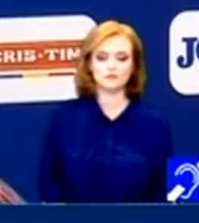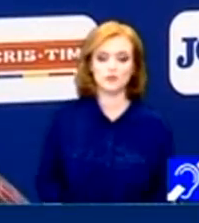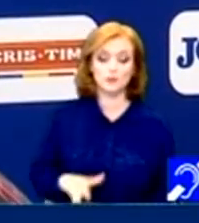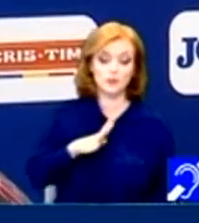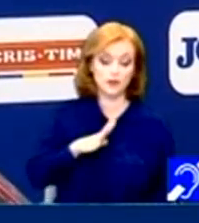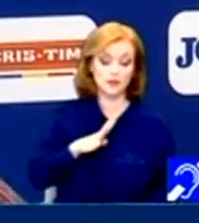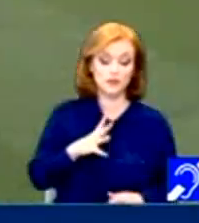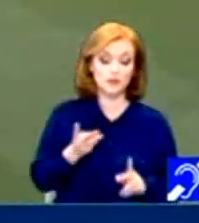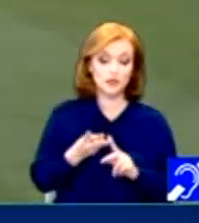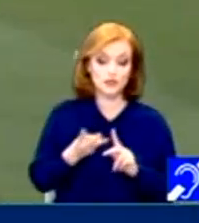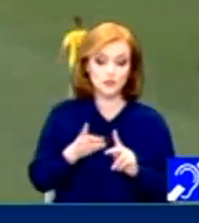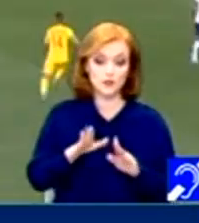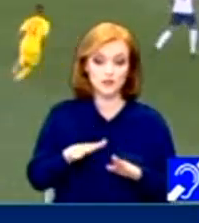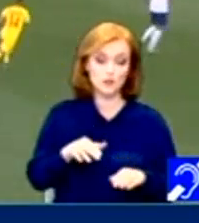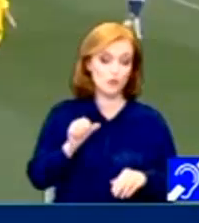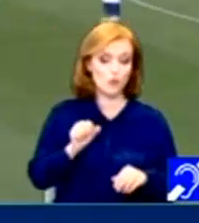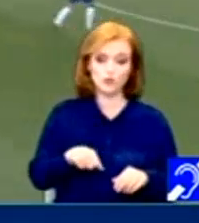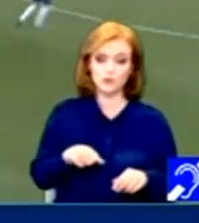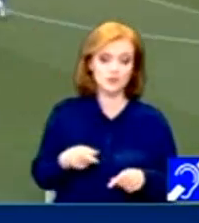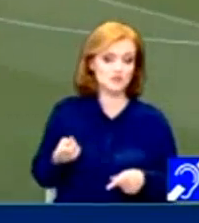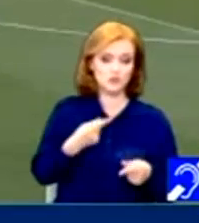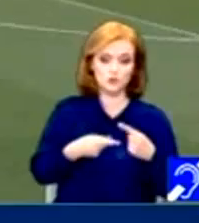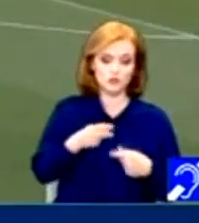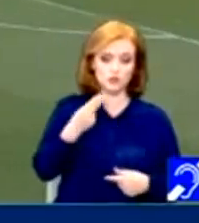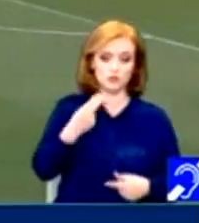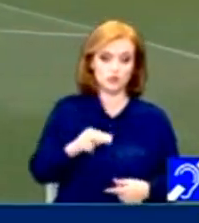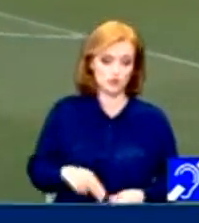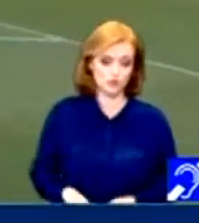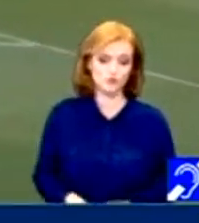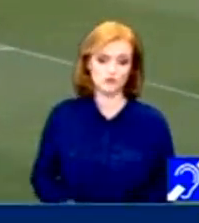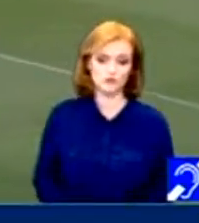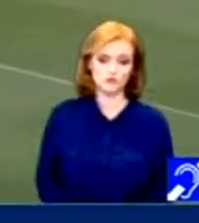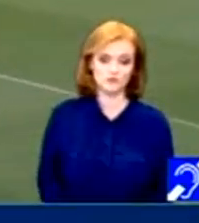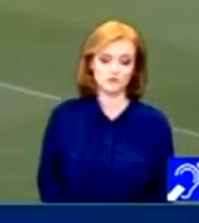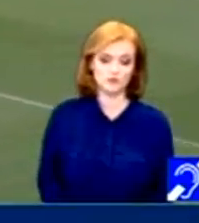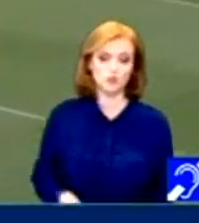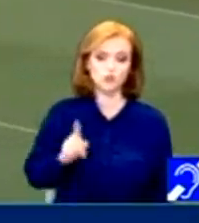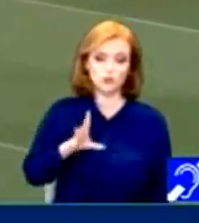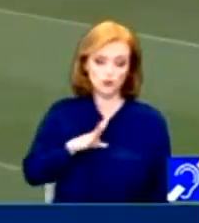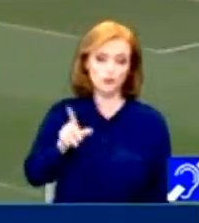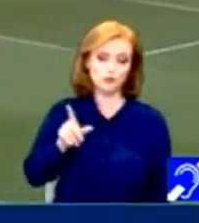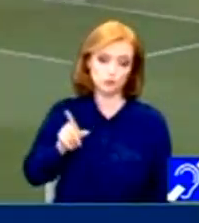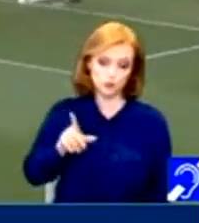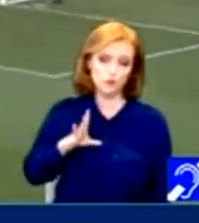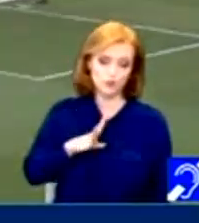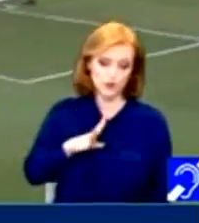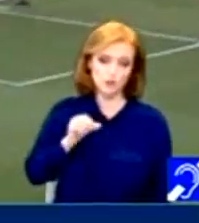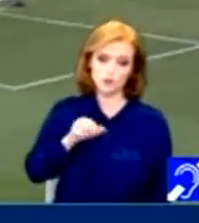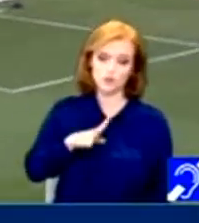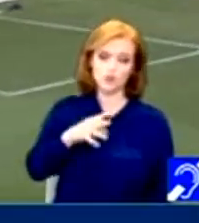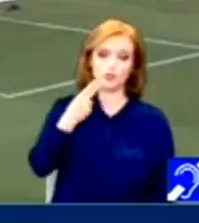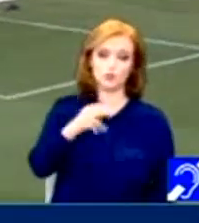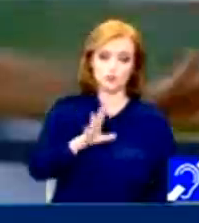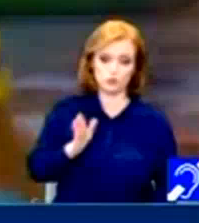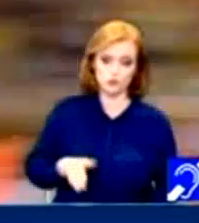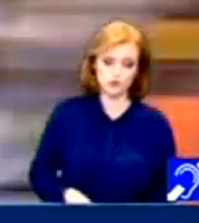Deci lucrurile se pot întoarce foarte ușor prin 2 partide și atunci presiunea din clasament, în momentul de față, indiferent dacă am fi primit sau